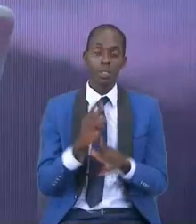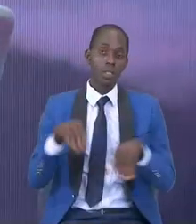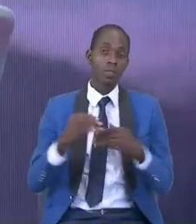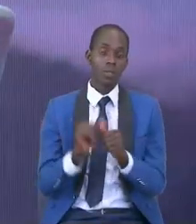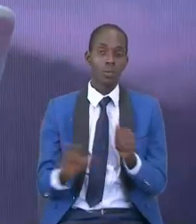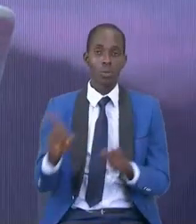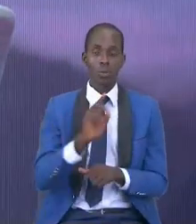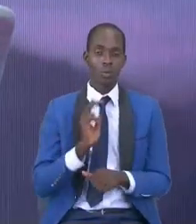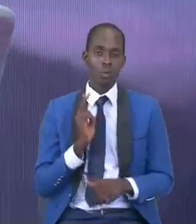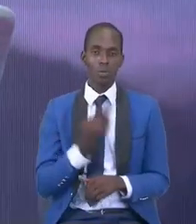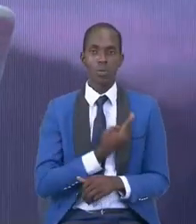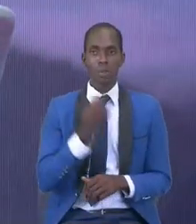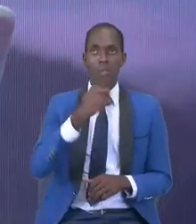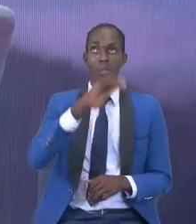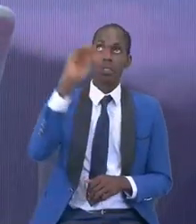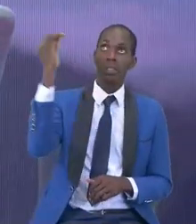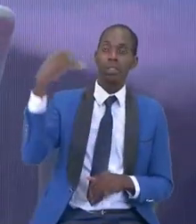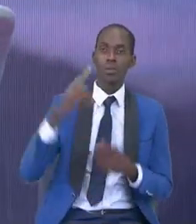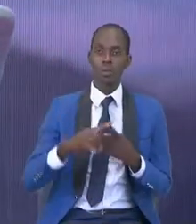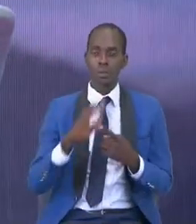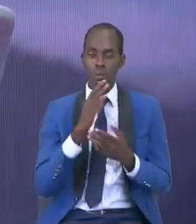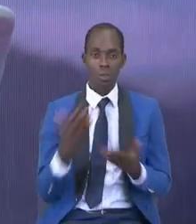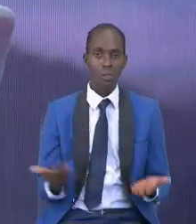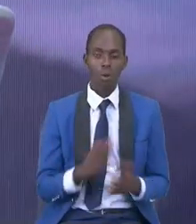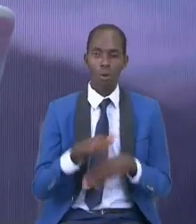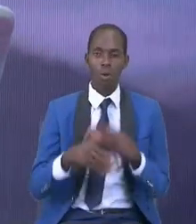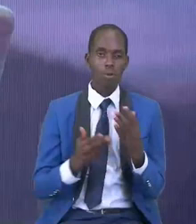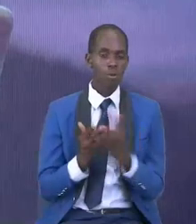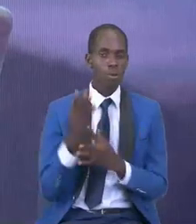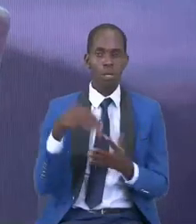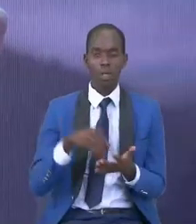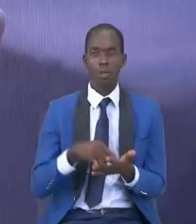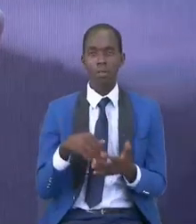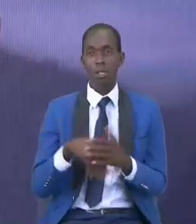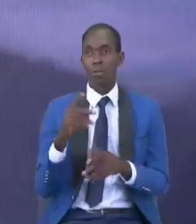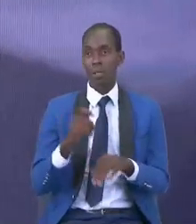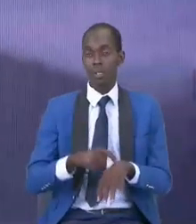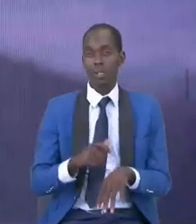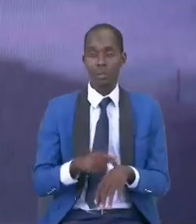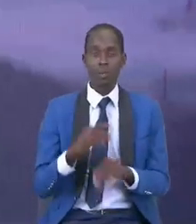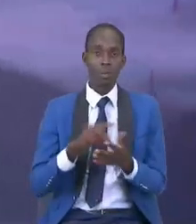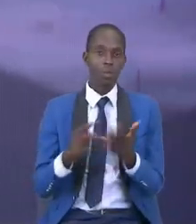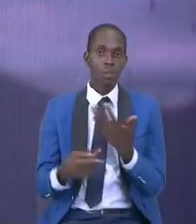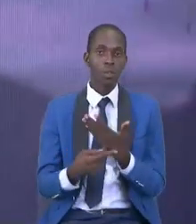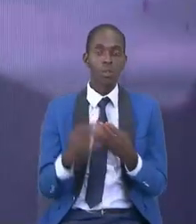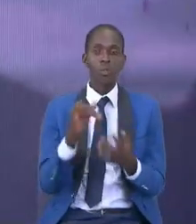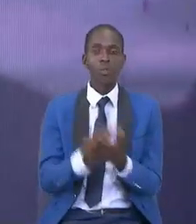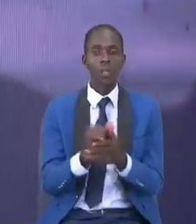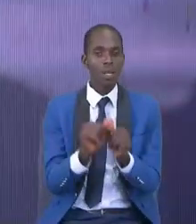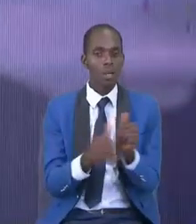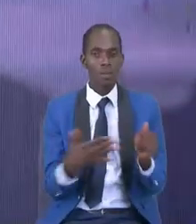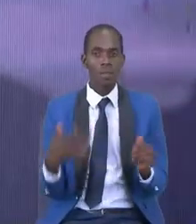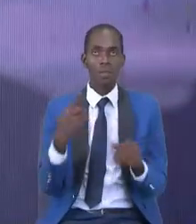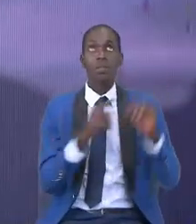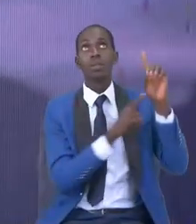à chacun la grâce d'être présent tout au long du week-end, afin que tout ce que